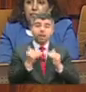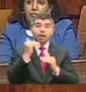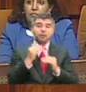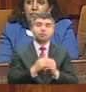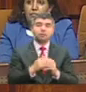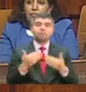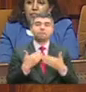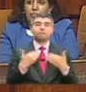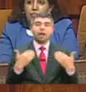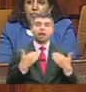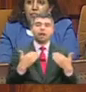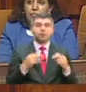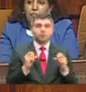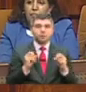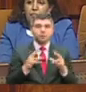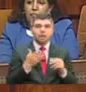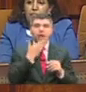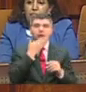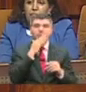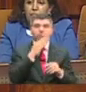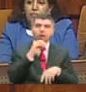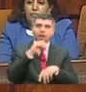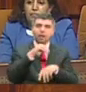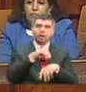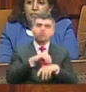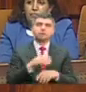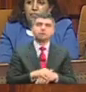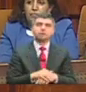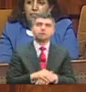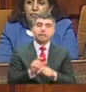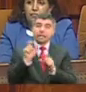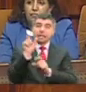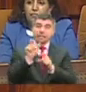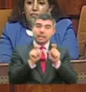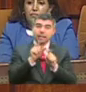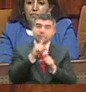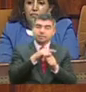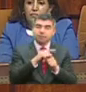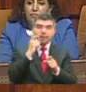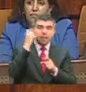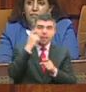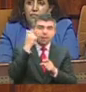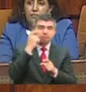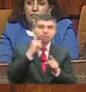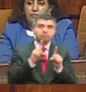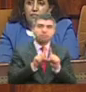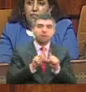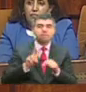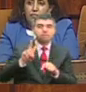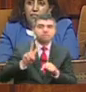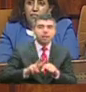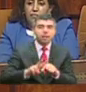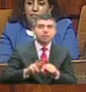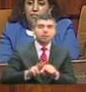مفرحة ومطمئنة، والحمد لله على تطور عقلية ساكنة العالم القروي اللي ما زالت متشبتة وتصر